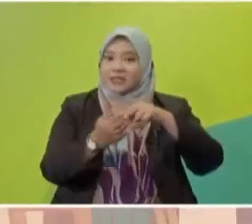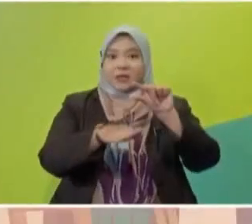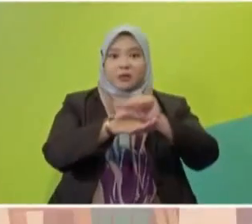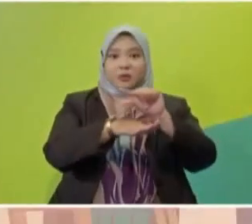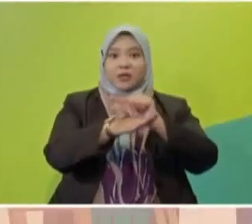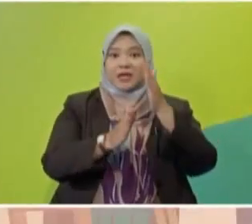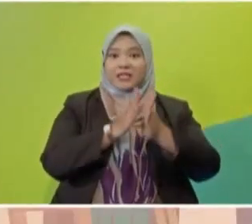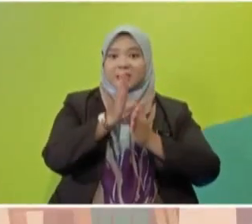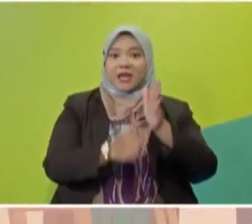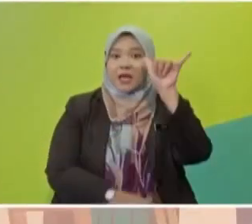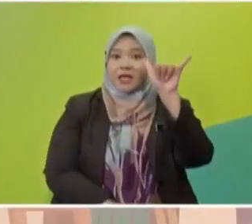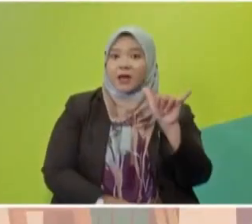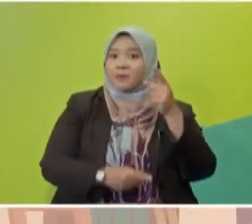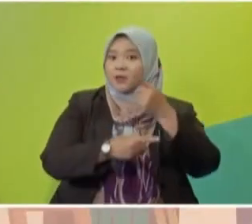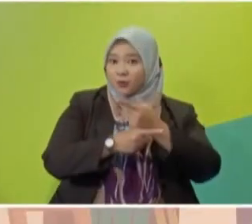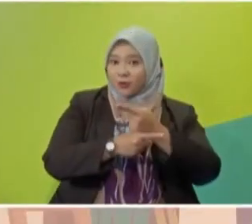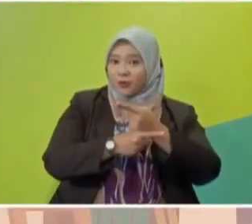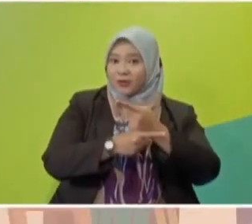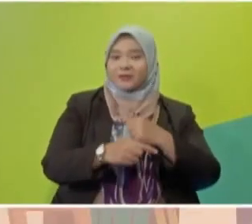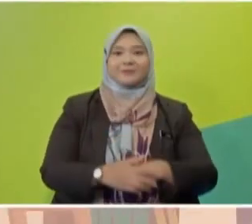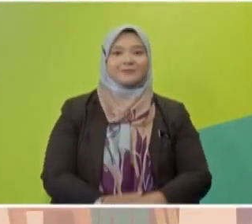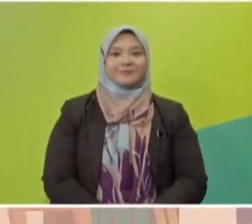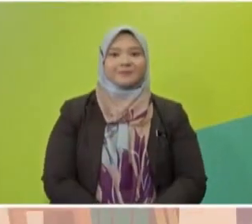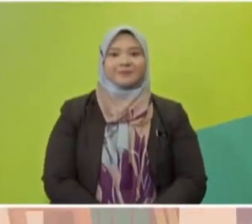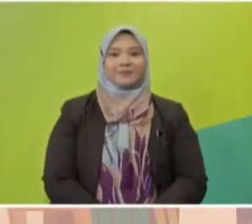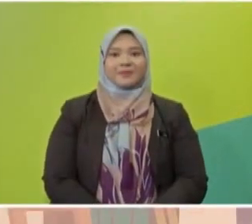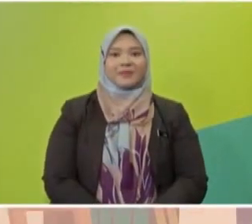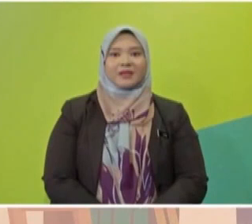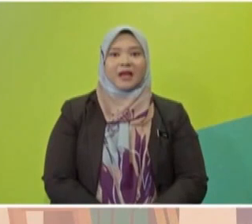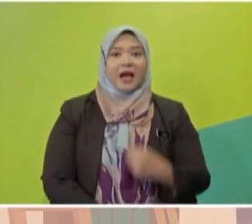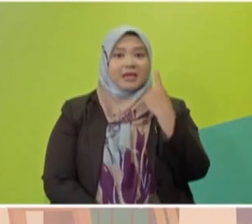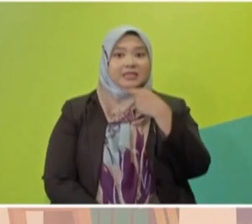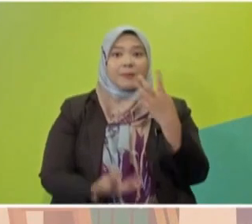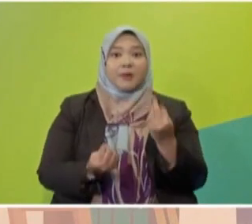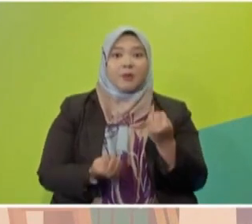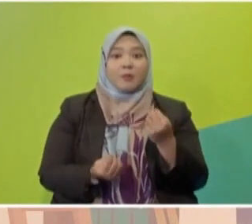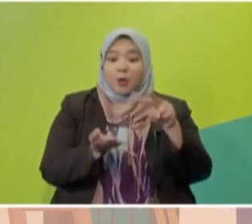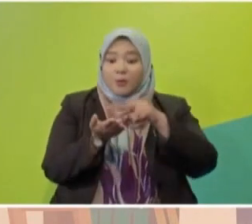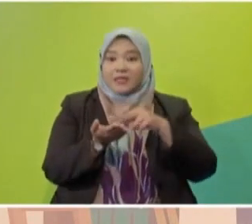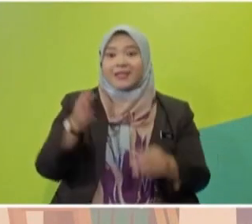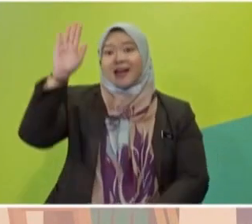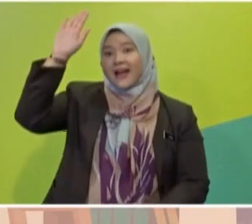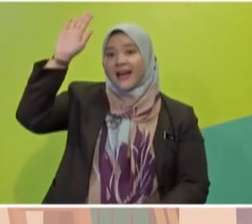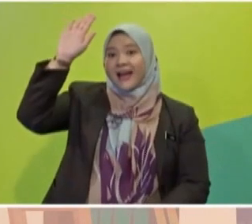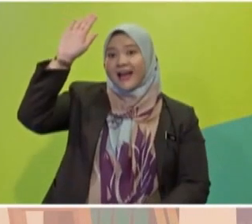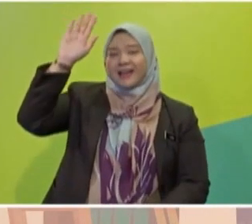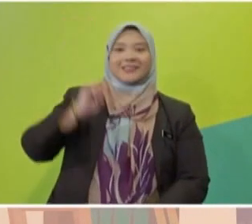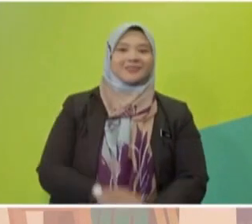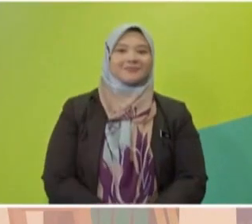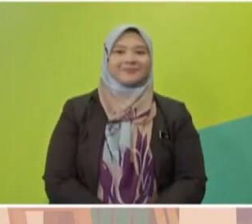dulu? Angkat tangan. Semua okay, angkat. Saya jemput Husna dulu. Husna dulu,